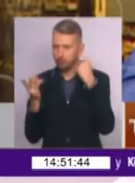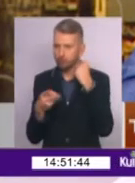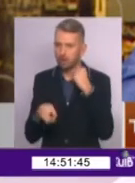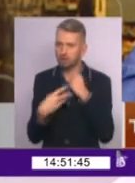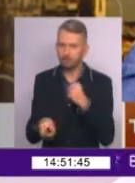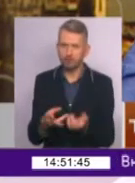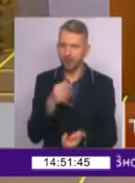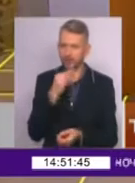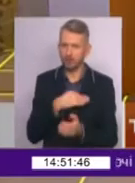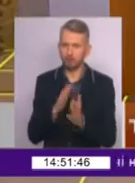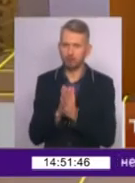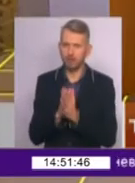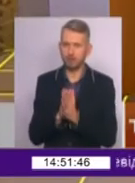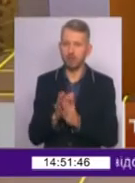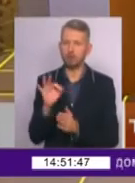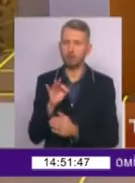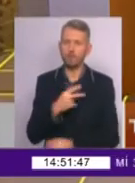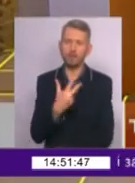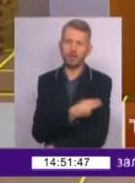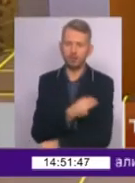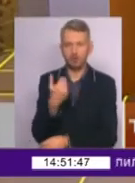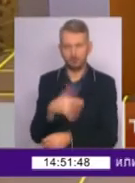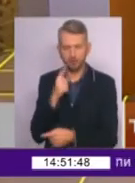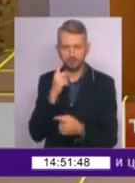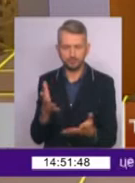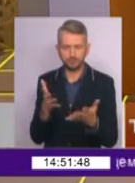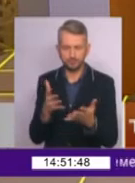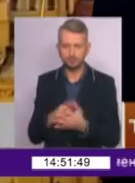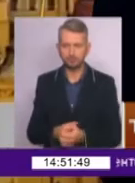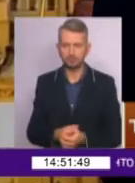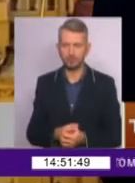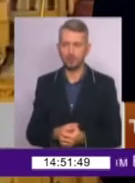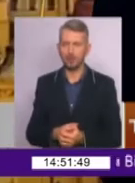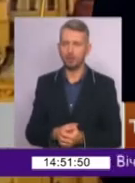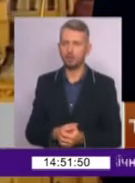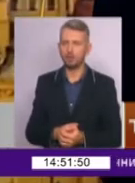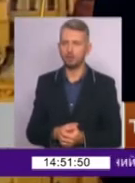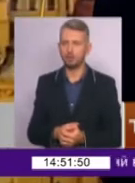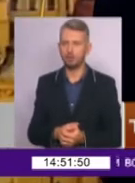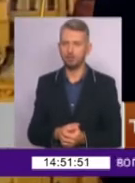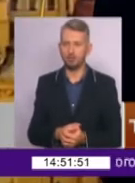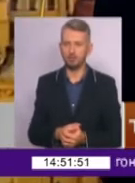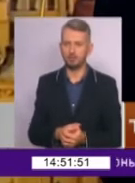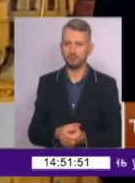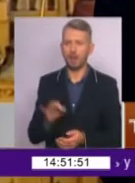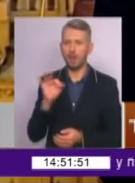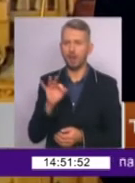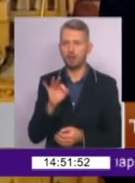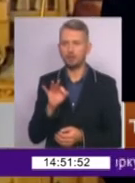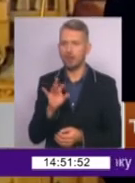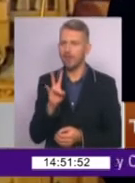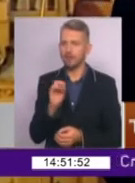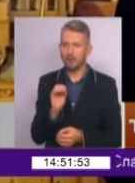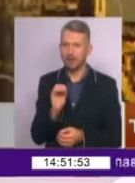будь ласка, стосовно вакцинації вже більш-менш зрозуміло, а стосовно неспецифічних